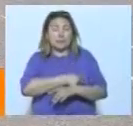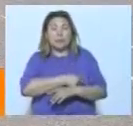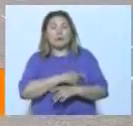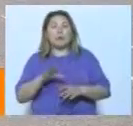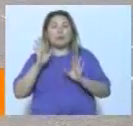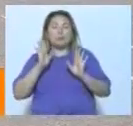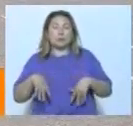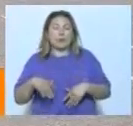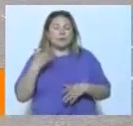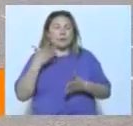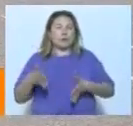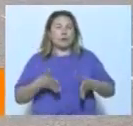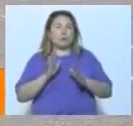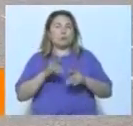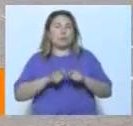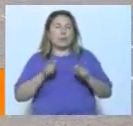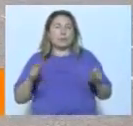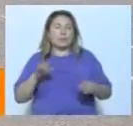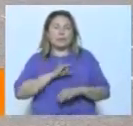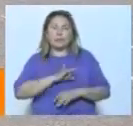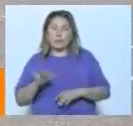в жизни все дороги будут открыты, и